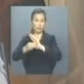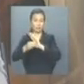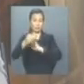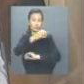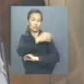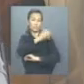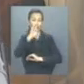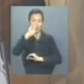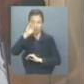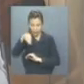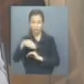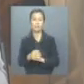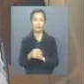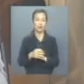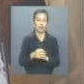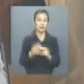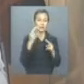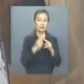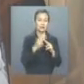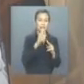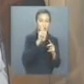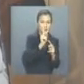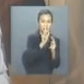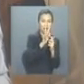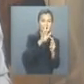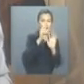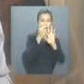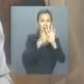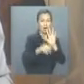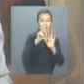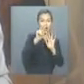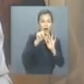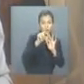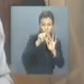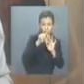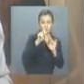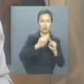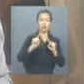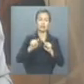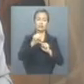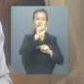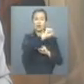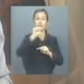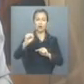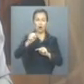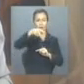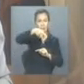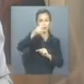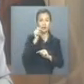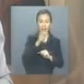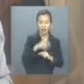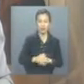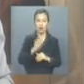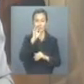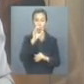พมหานครและนายการณ์โหสกุลส.ส.เขตดอนเมืองกทม.พรรคเพื่อไทยและในช่วงบ่ายวันนี้ค่ะทางสปภ.และกทม.ก็แ